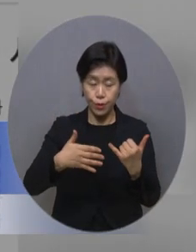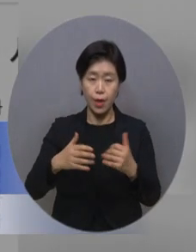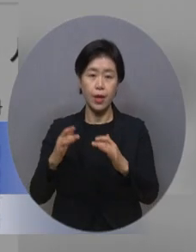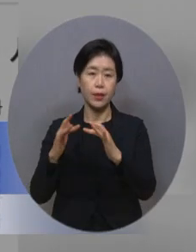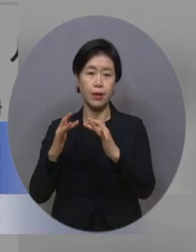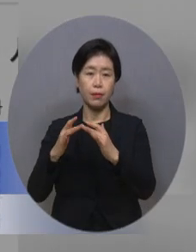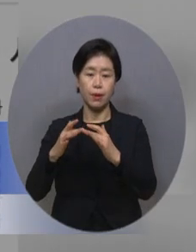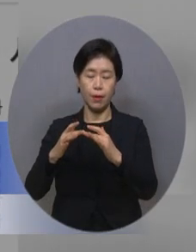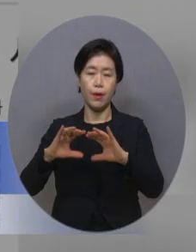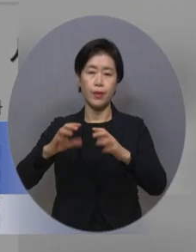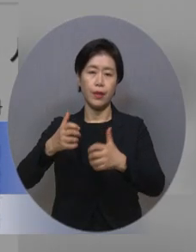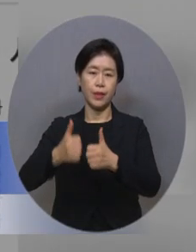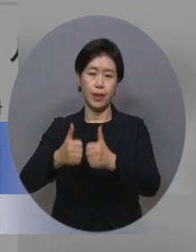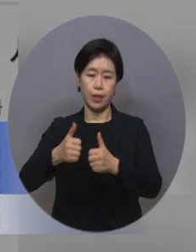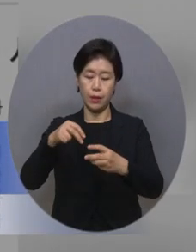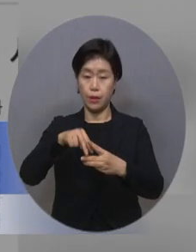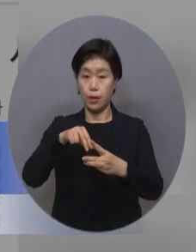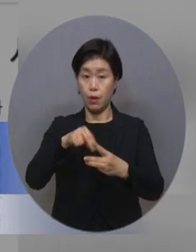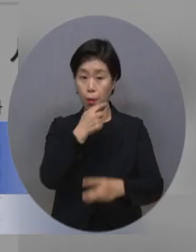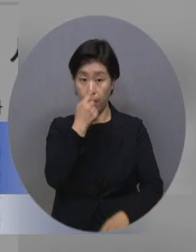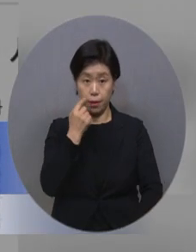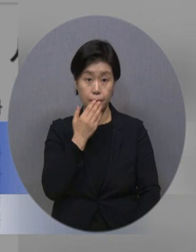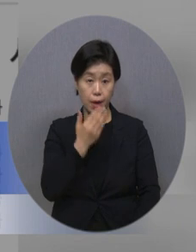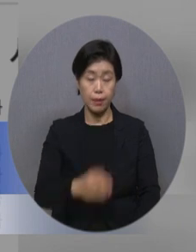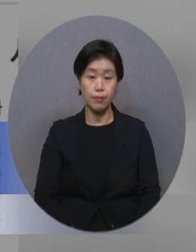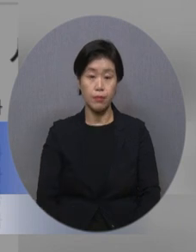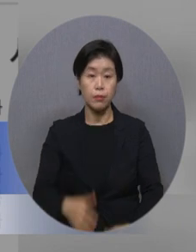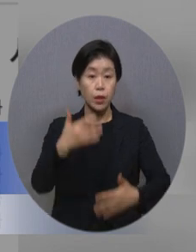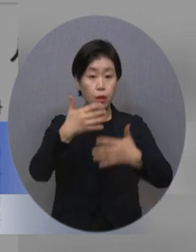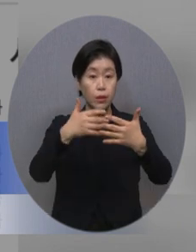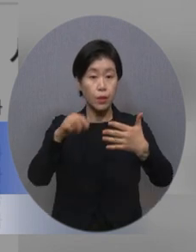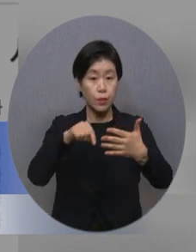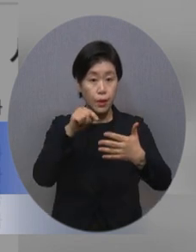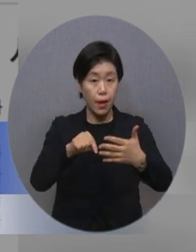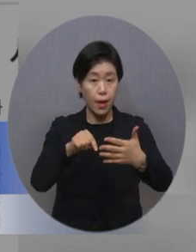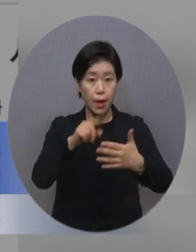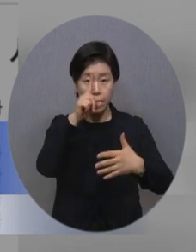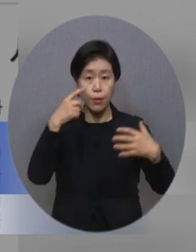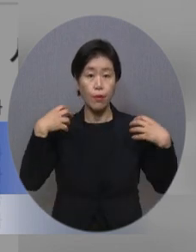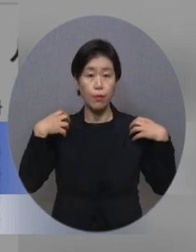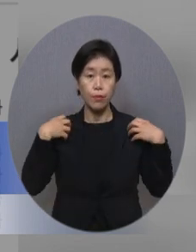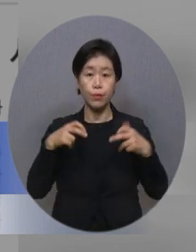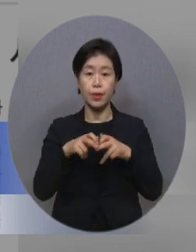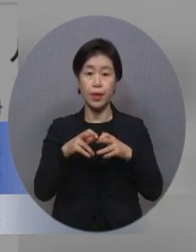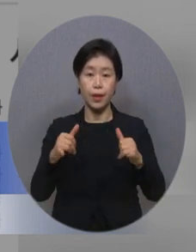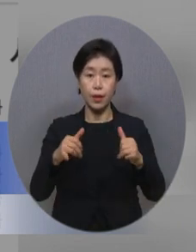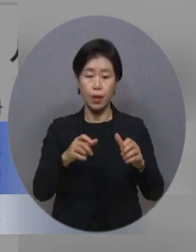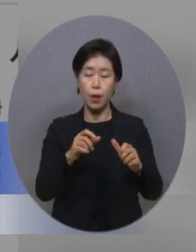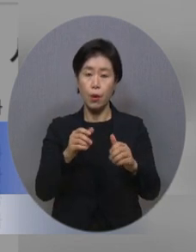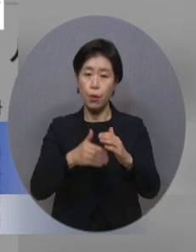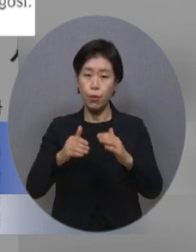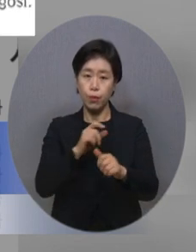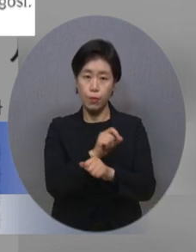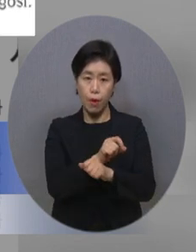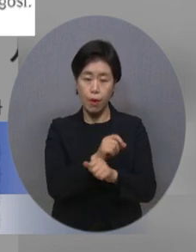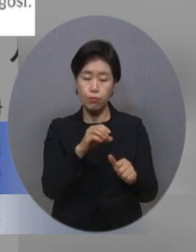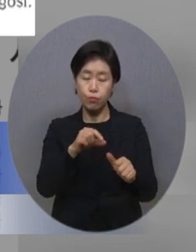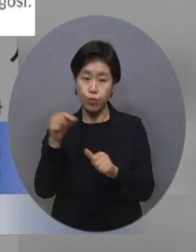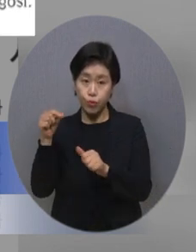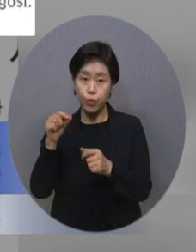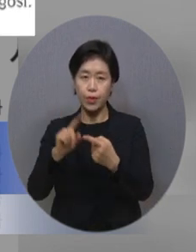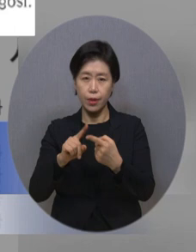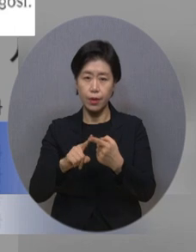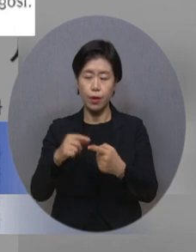국가고시센터에서 확인할 수 있는데요 영상에서는 인사혁신처에 장애인 공무원 채용 제도와 중증장애인